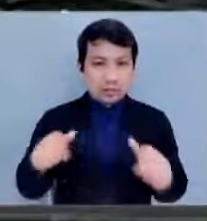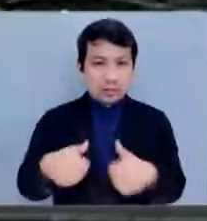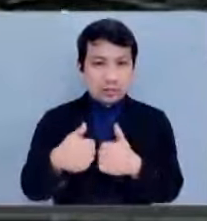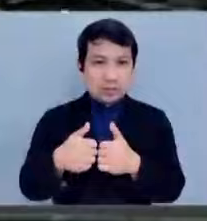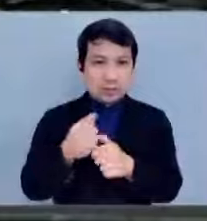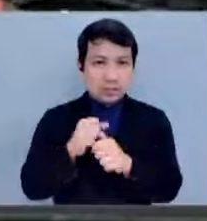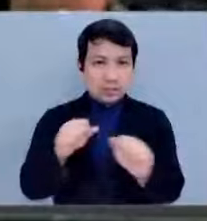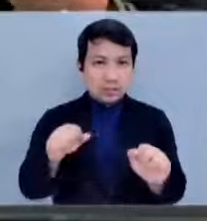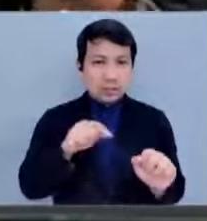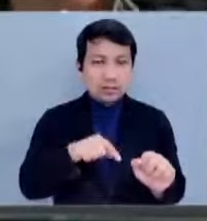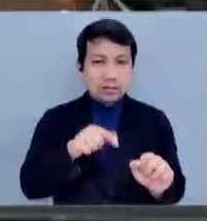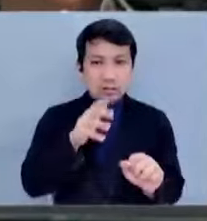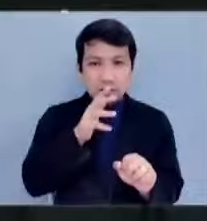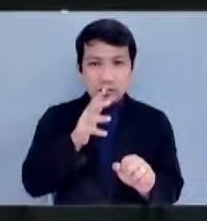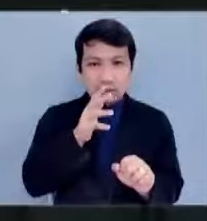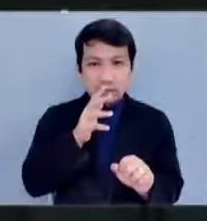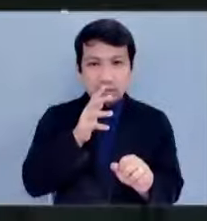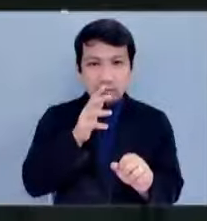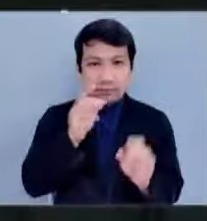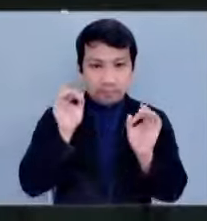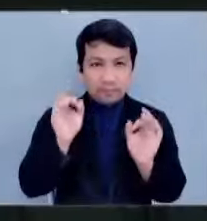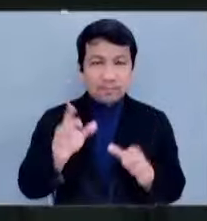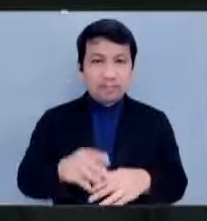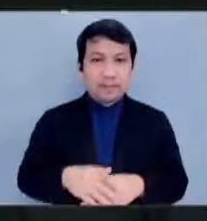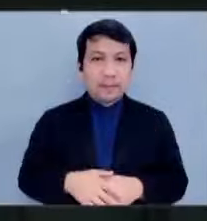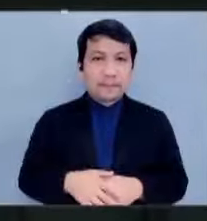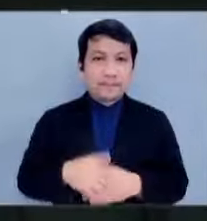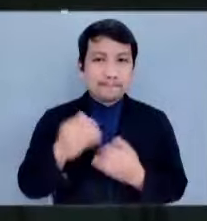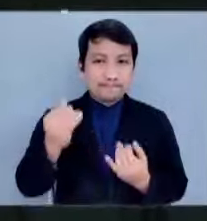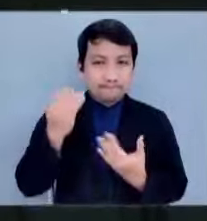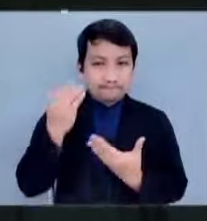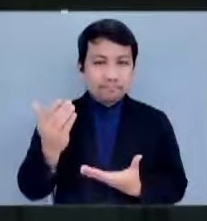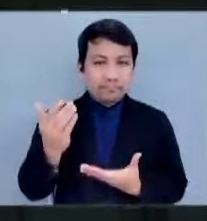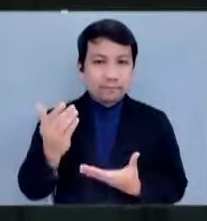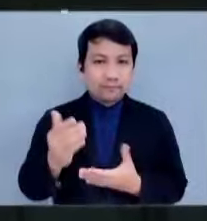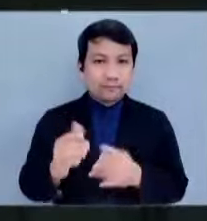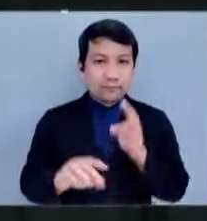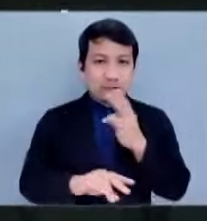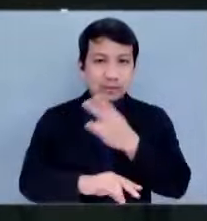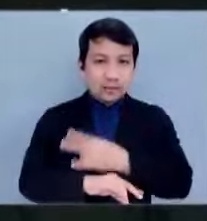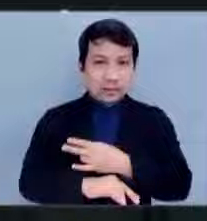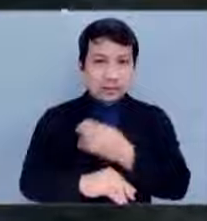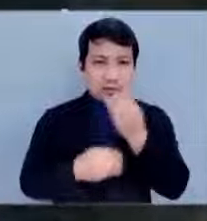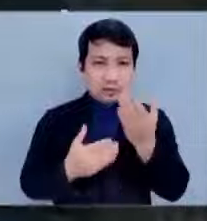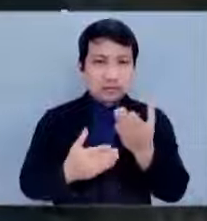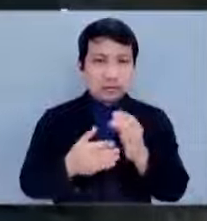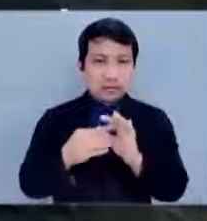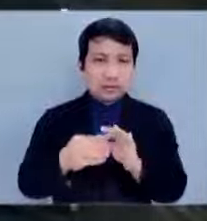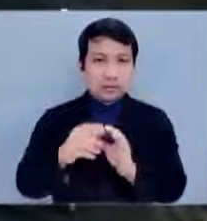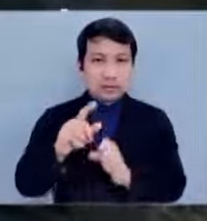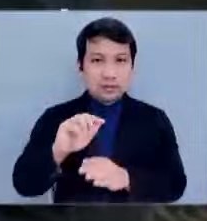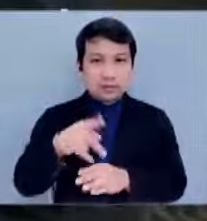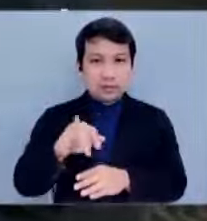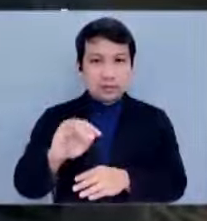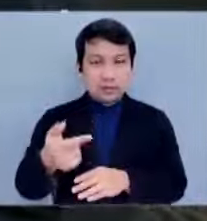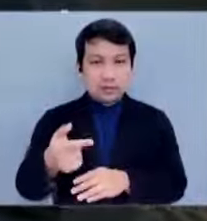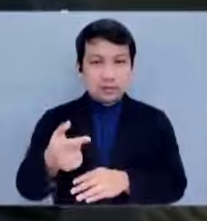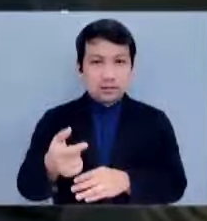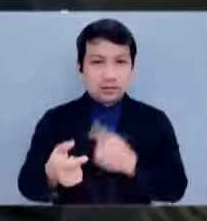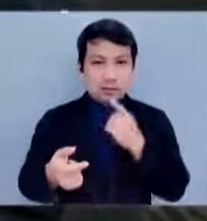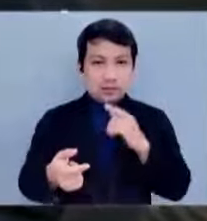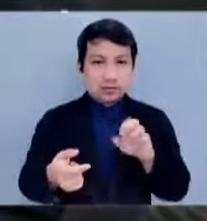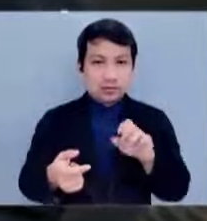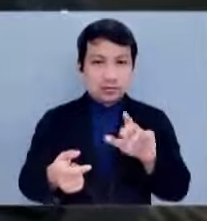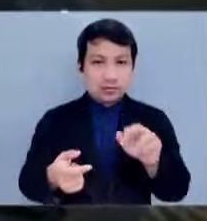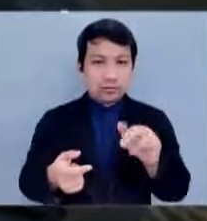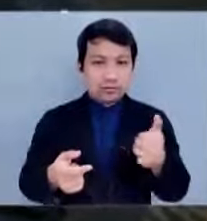ang kanyang ina mula sa kapahamakan. Sa ngayon, nasa 7th day pa lang sila ng kanilang taping. Chika nga ni Eun-ye,